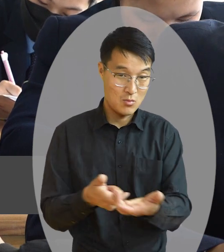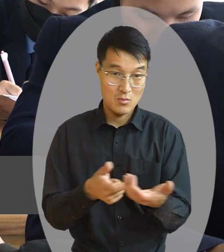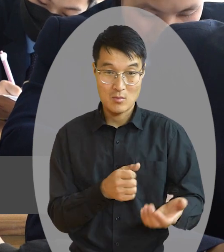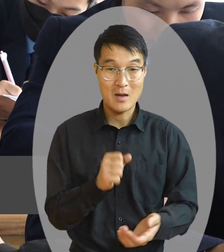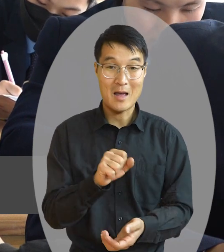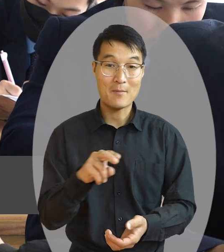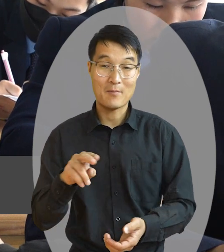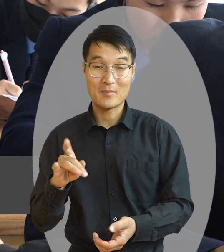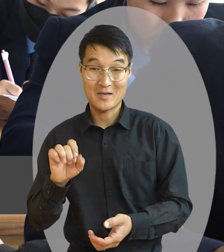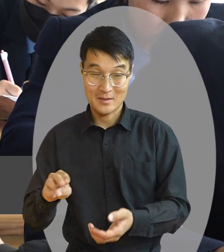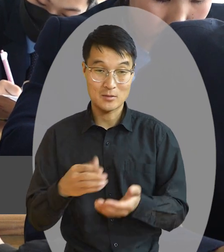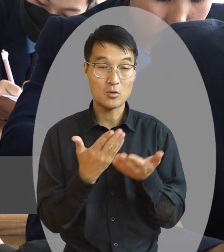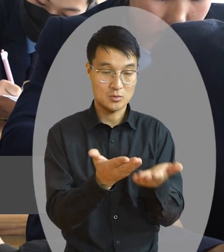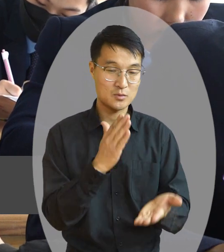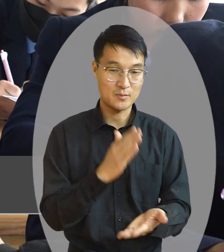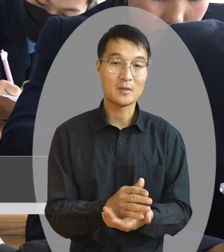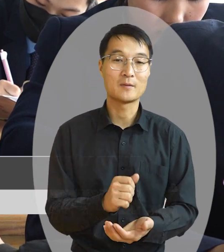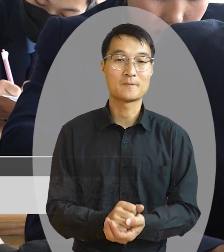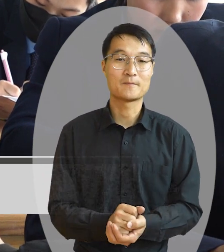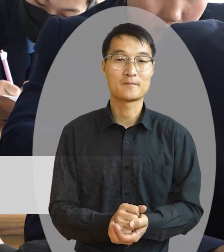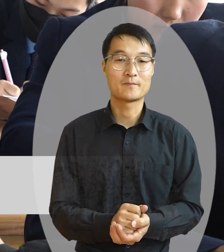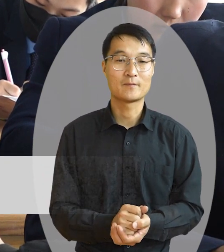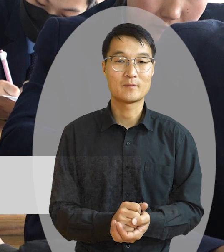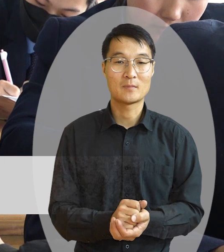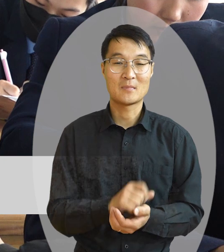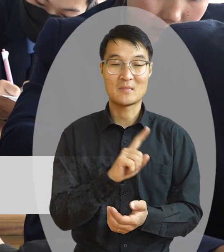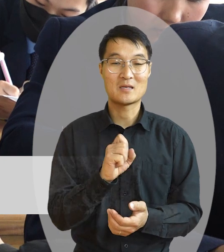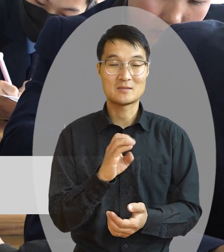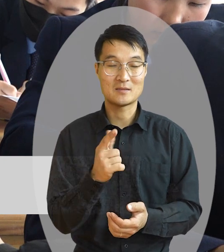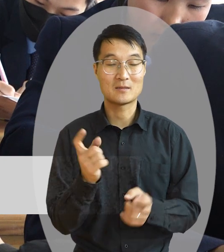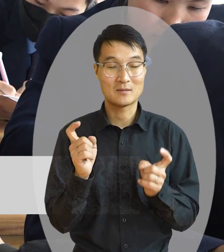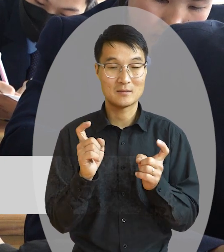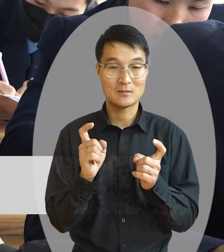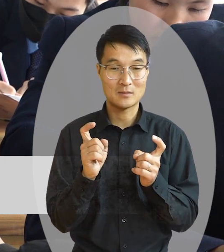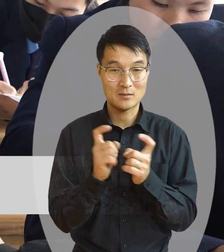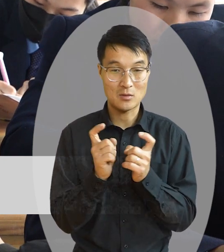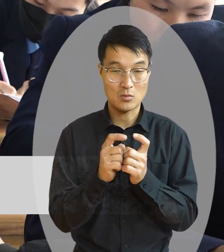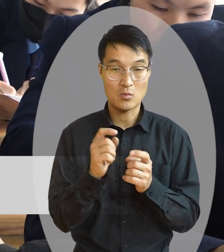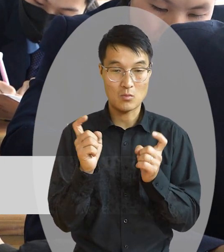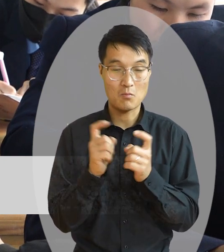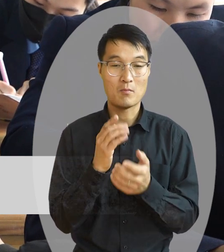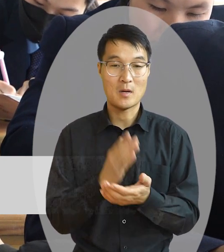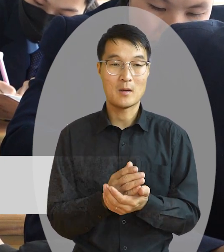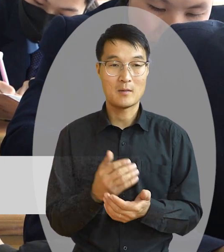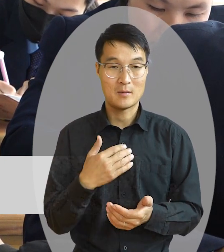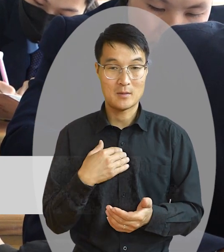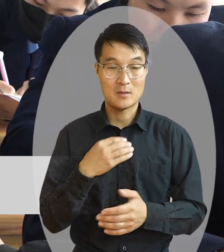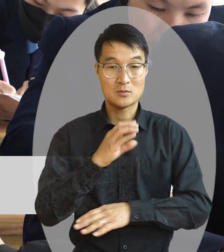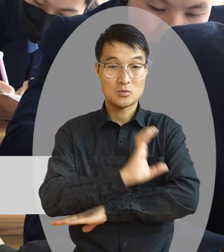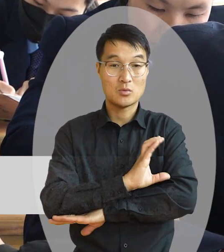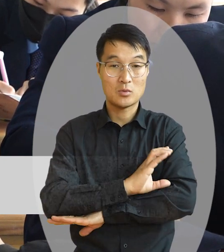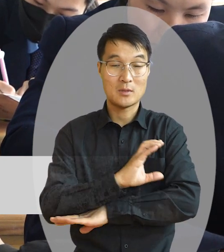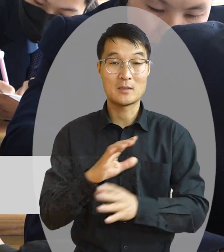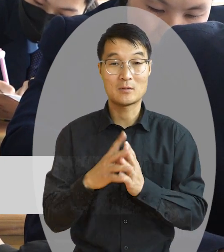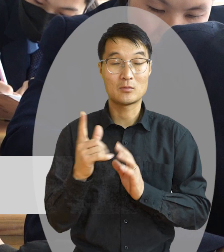ангидаа тогтмол ном уншиж хэвшсэн. Үүнтэй зэрэгцүүлэн Цэд Амдын Сүрэнгийн нэрэмжит аймгийн номын сангаас хэрэгжсэн Захим ном уралдаанд